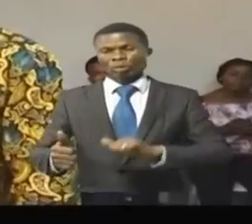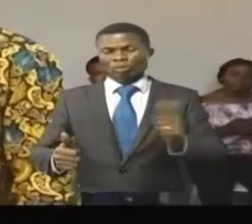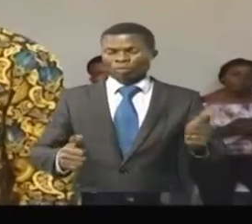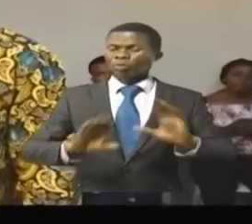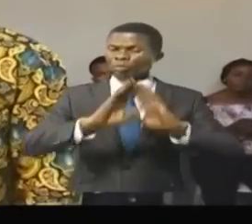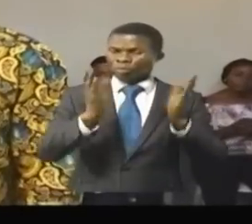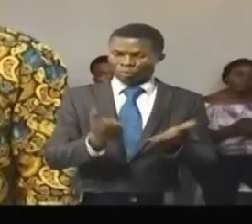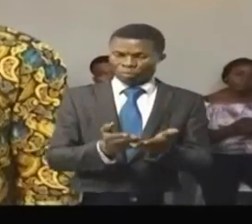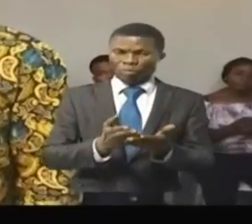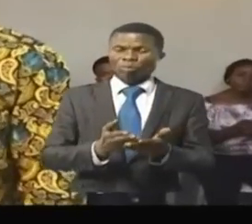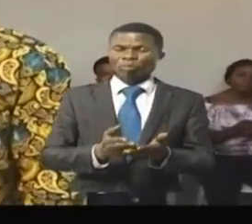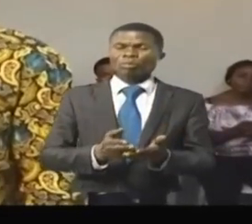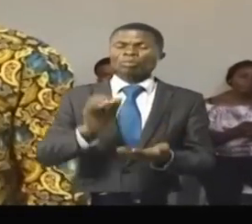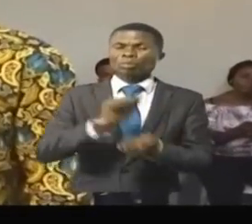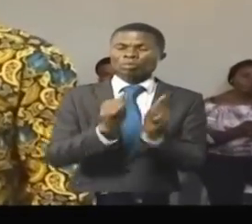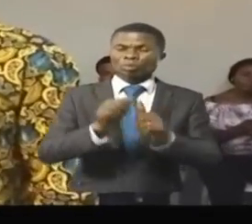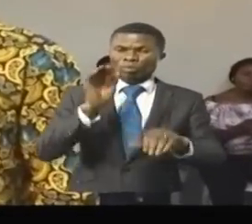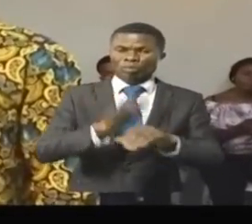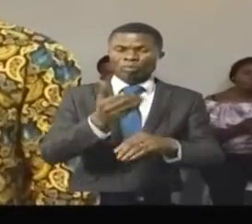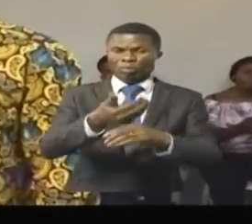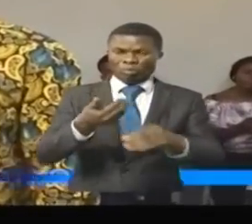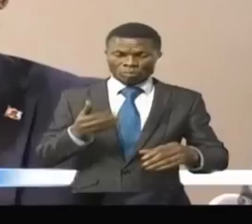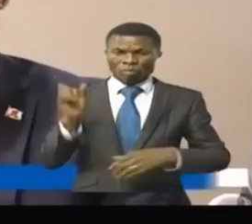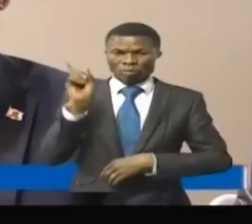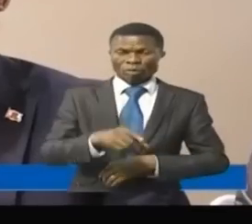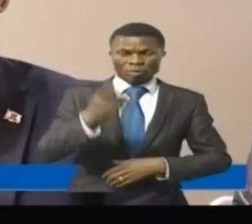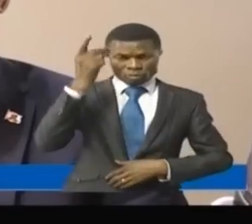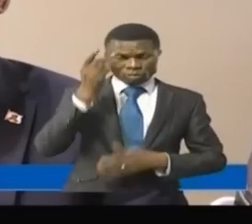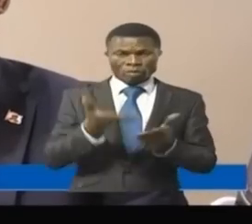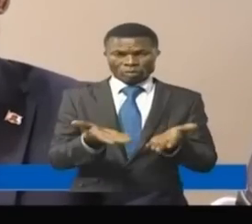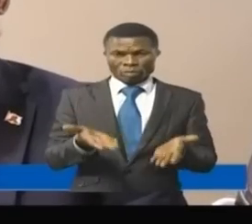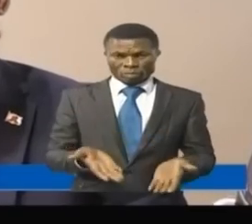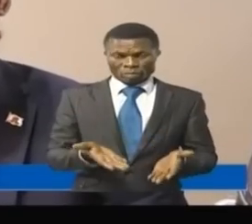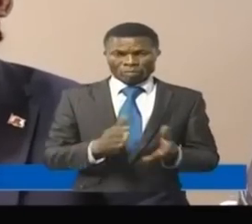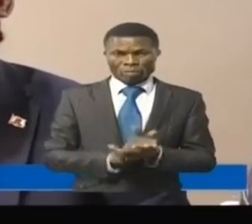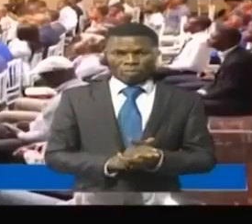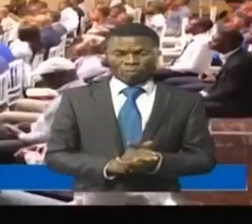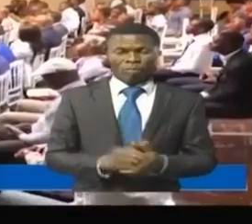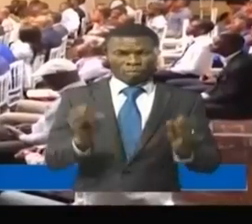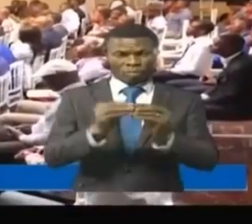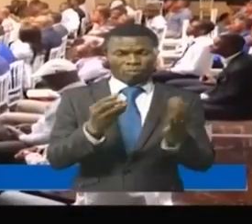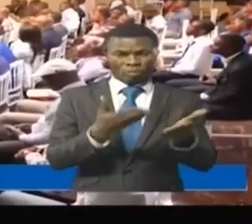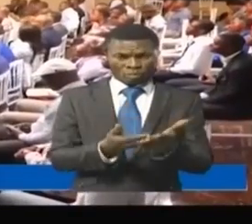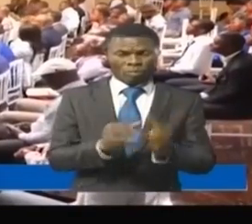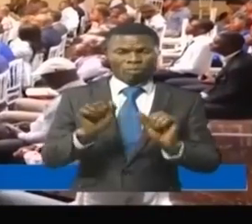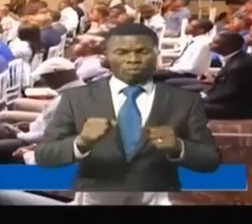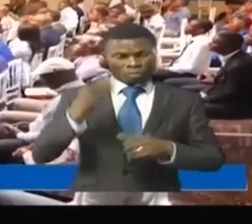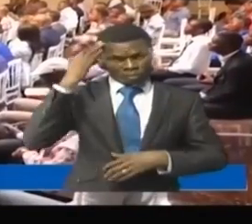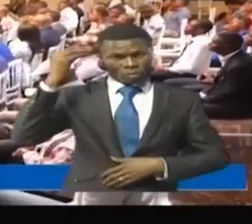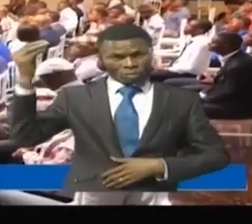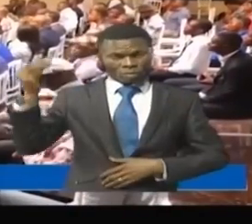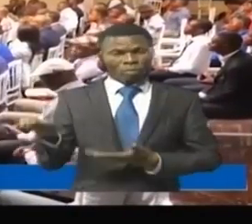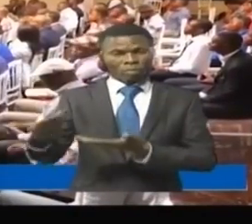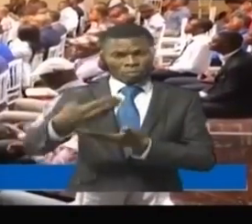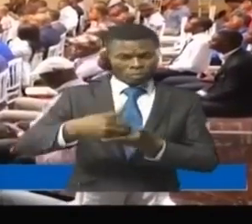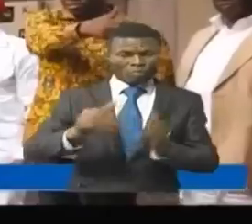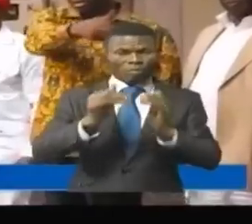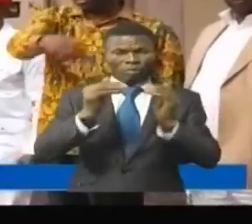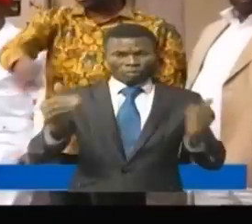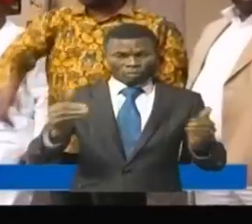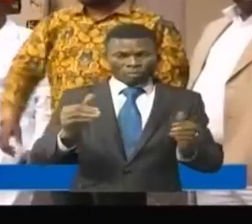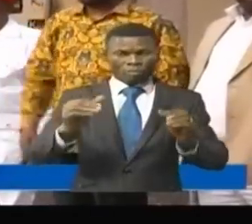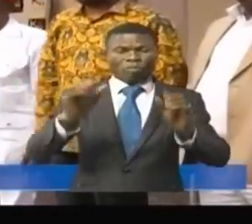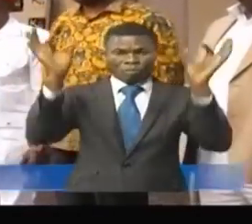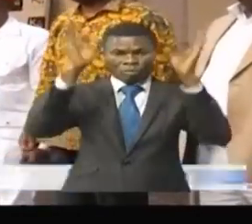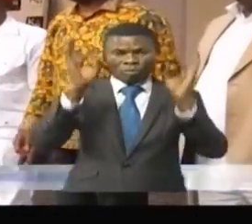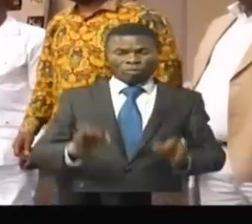ce que vous avez connu avant de venir ici à Kinshasa. Avec cette entente trouvée, on peut espérer au retour de la paix dans la